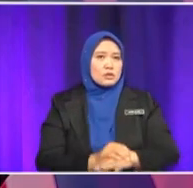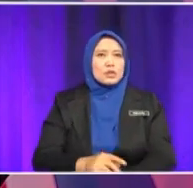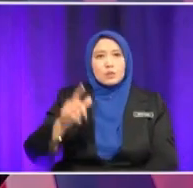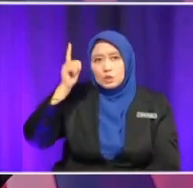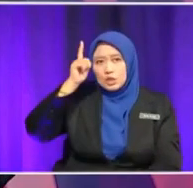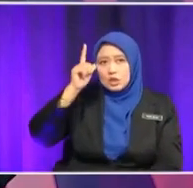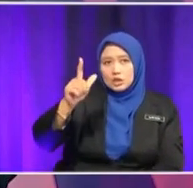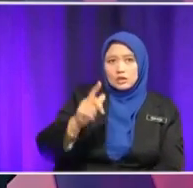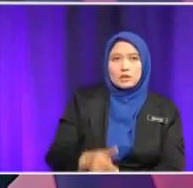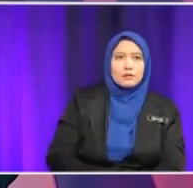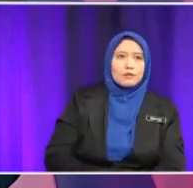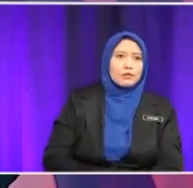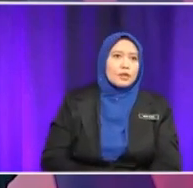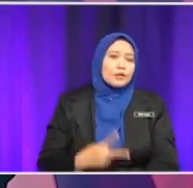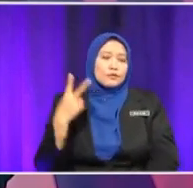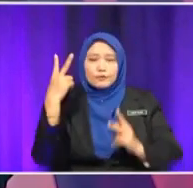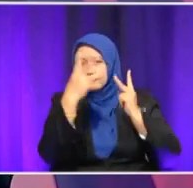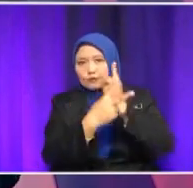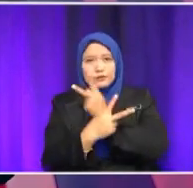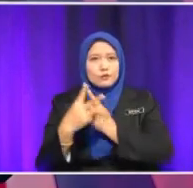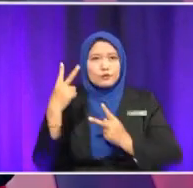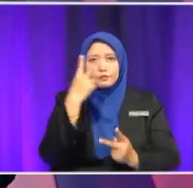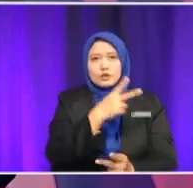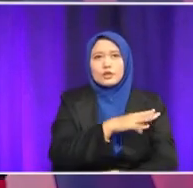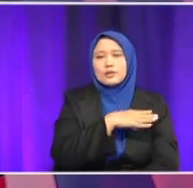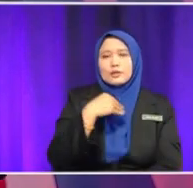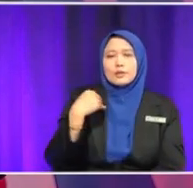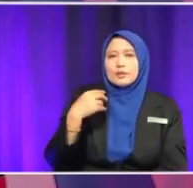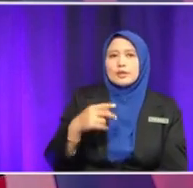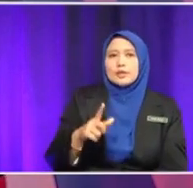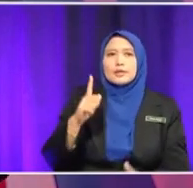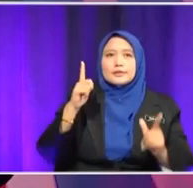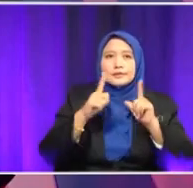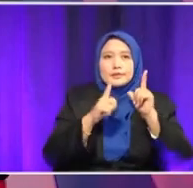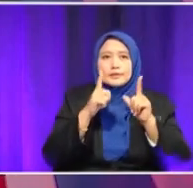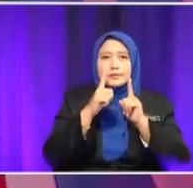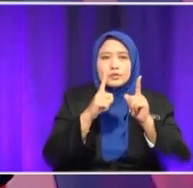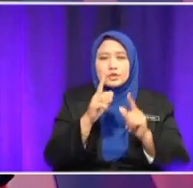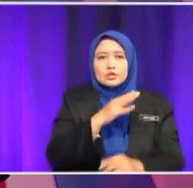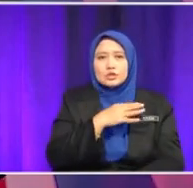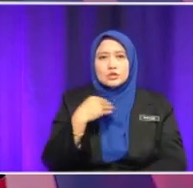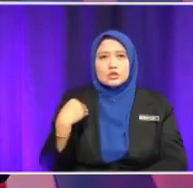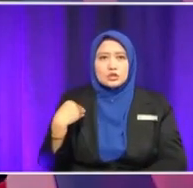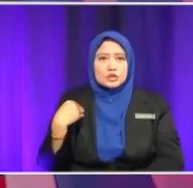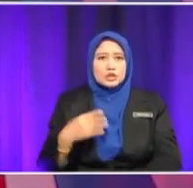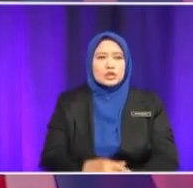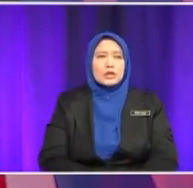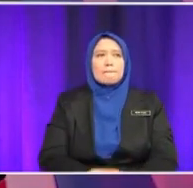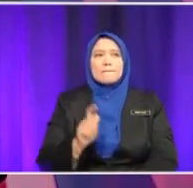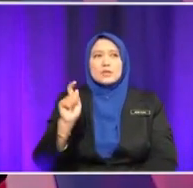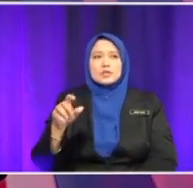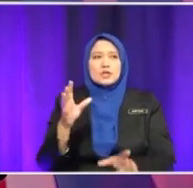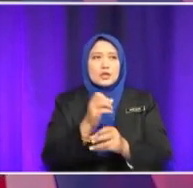kecerdasan yaitu kecerdasan BoBoiBoy linguistik Oke linguistik bahasa Melayu dan juga bahasa Inggris mesti mendapat